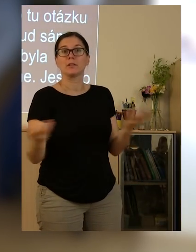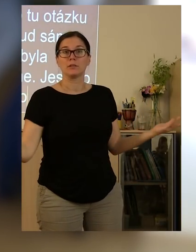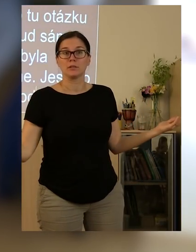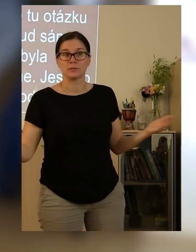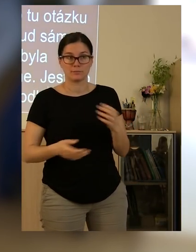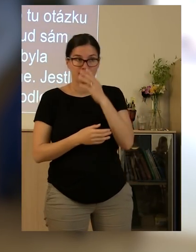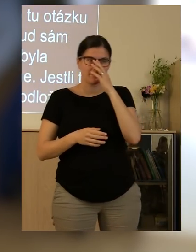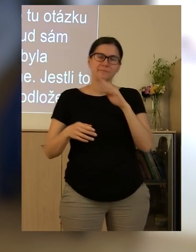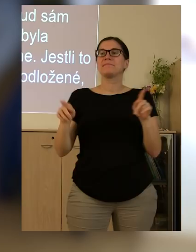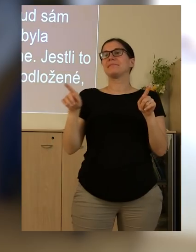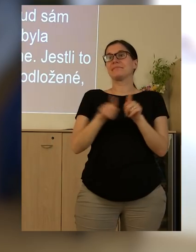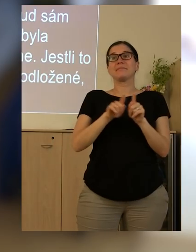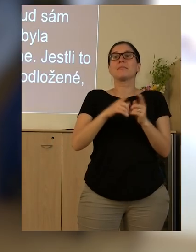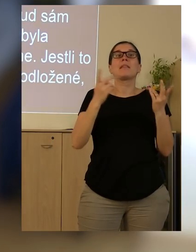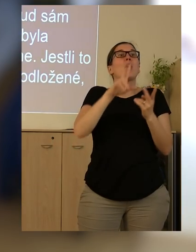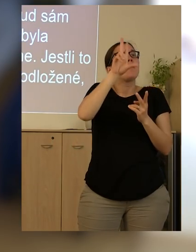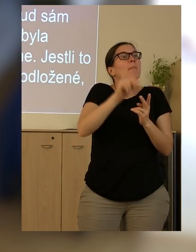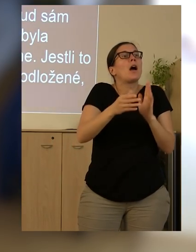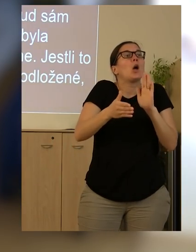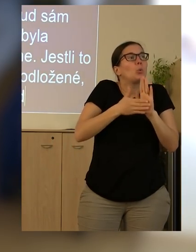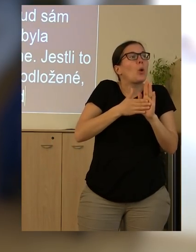zlatem, anebo jestli je to jako